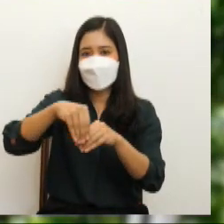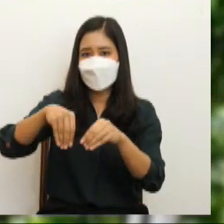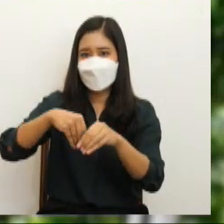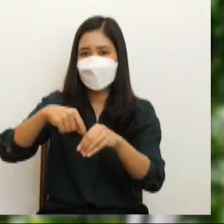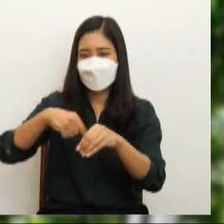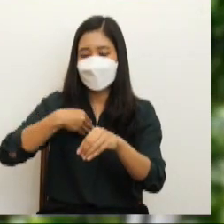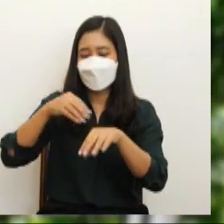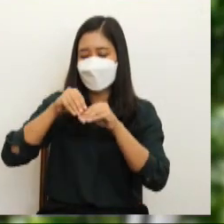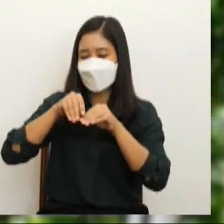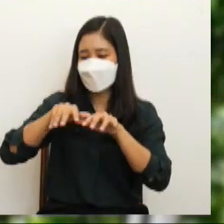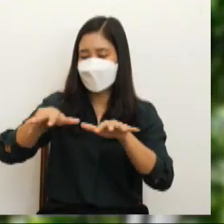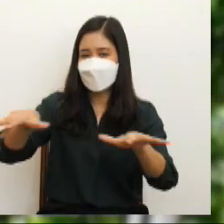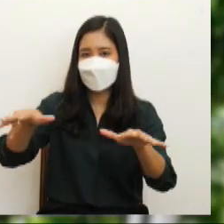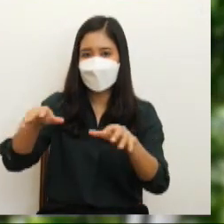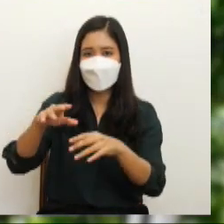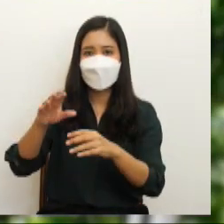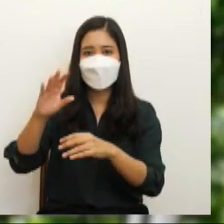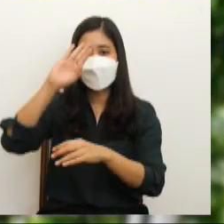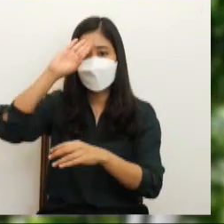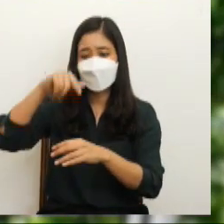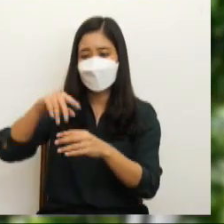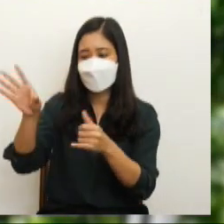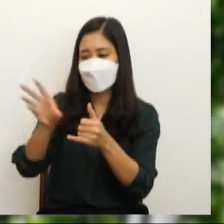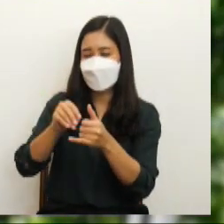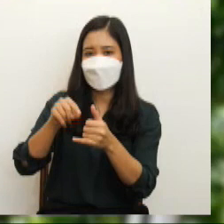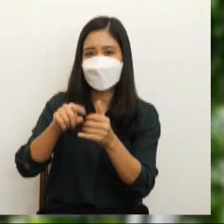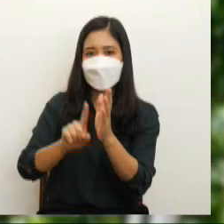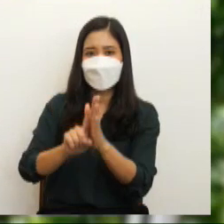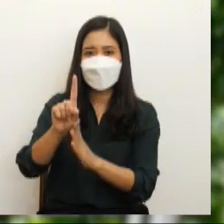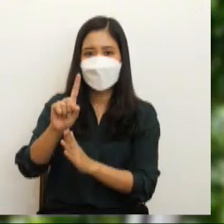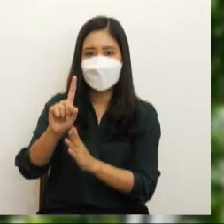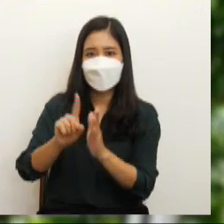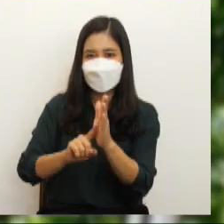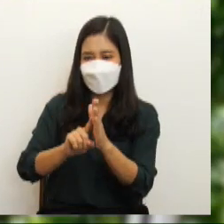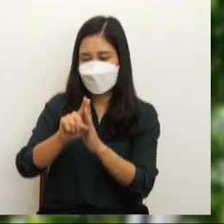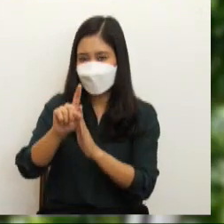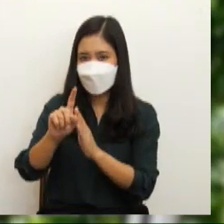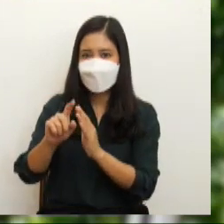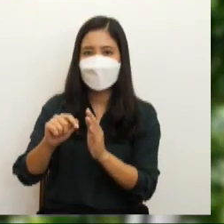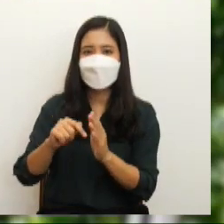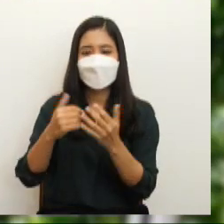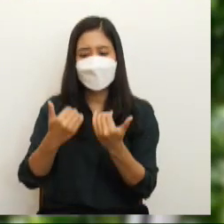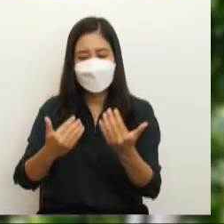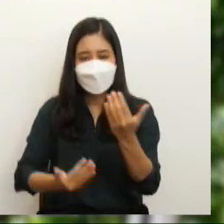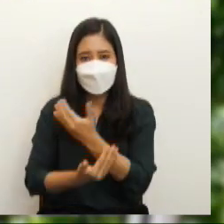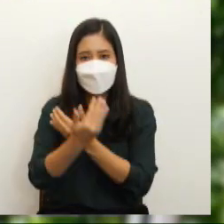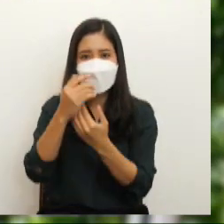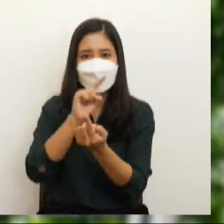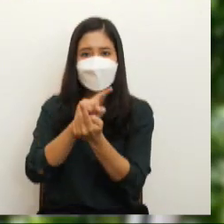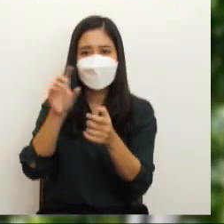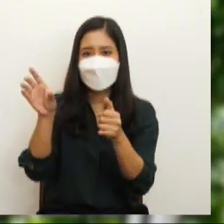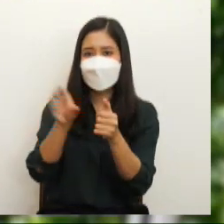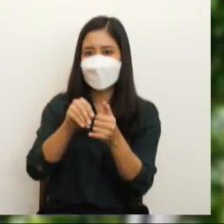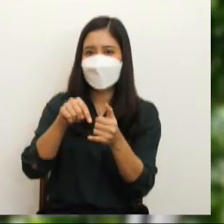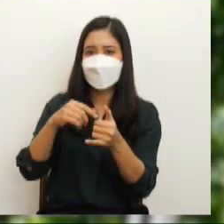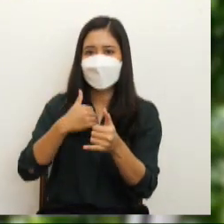การแพร่ระบาดของโรคนี้ค่อนข้างมีแนวโน้มสูงขึ้นตรงนี้ต่างหากที่อยากจะสื่อสารไปยังโรงเรียน